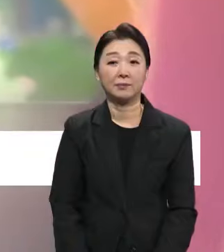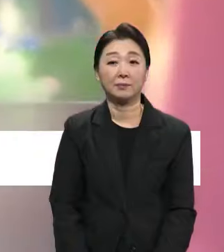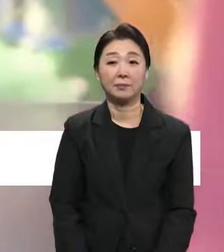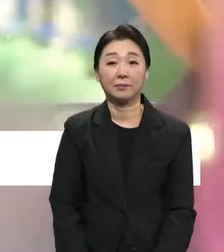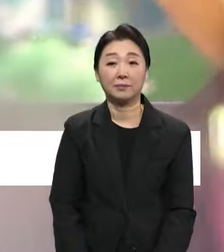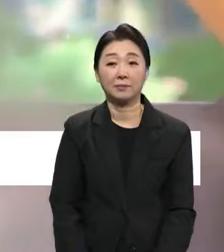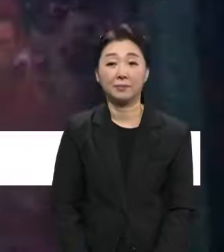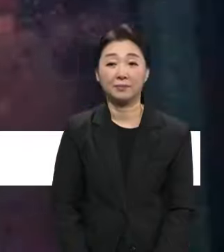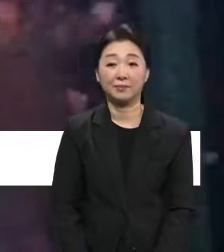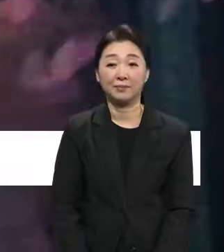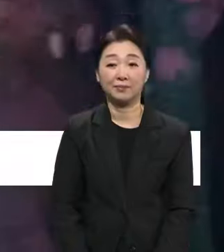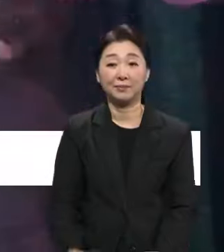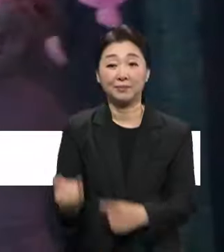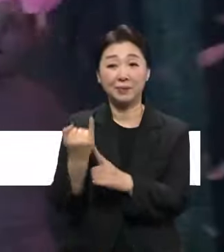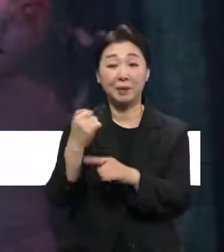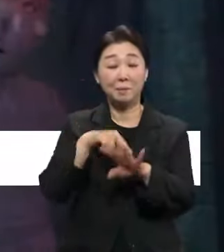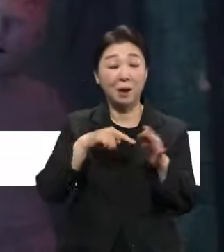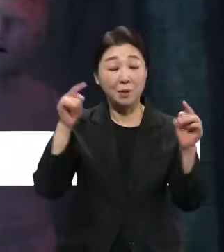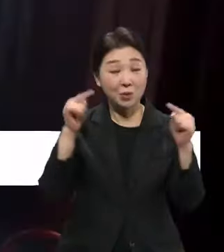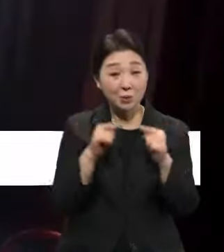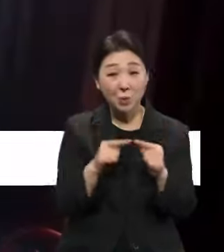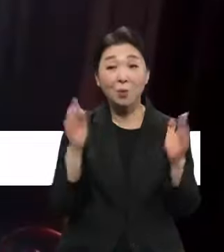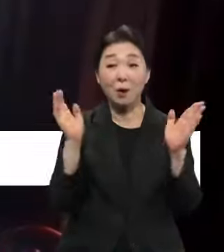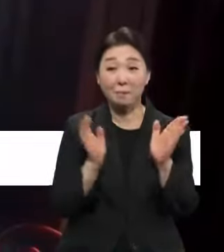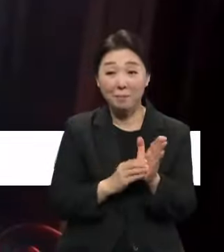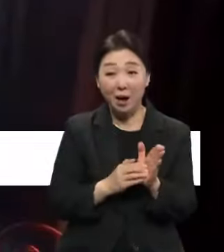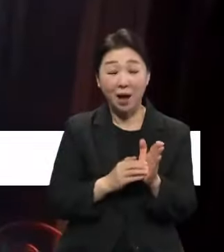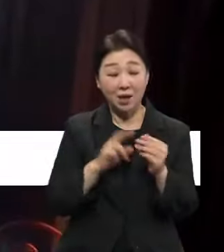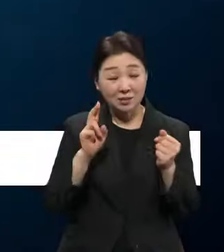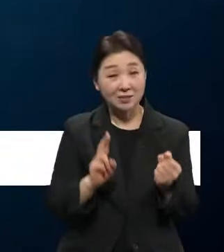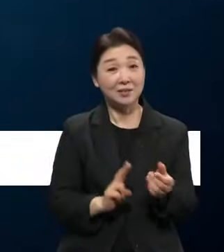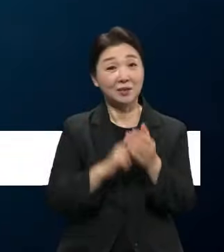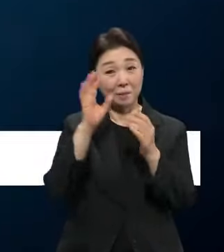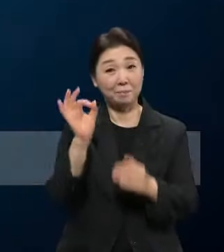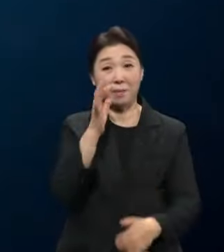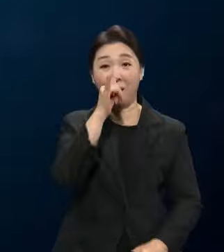티니핑과 마음이 통하면 기적의 마법이 일어난단다.